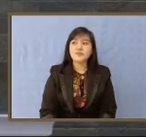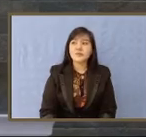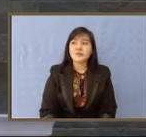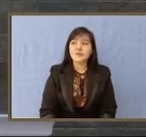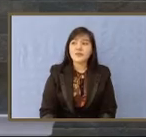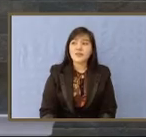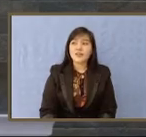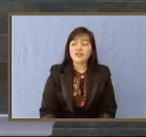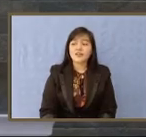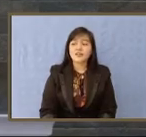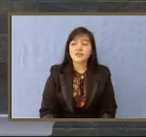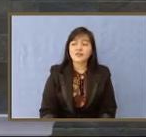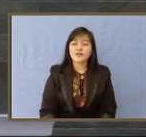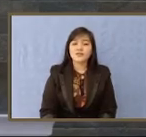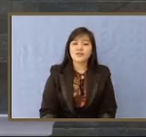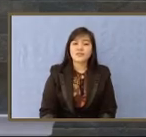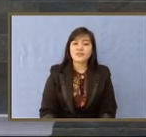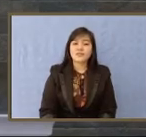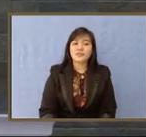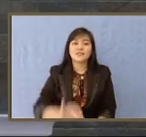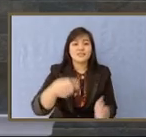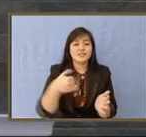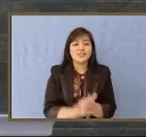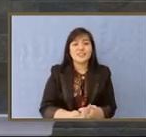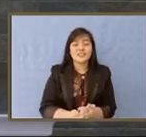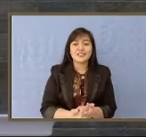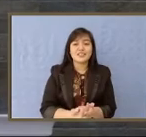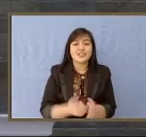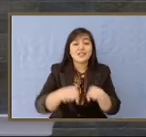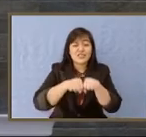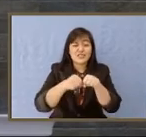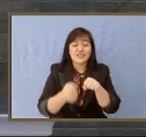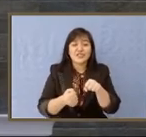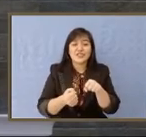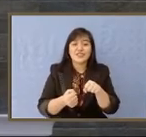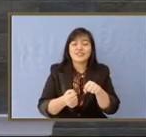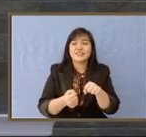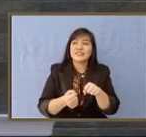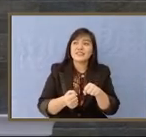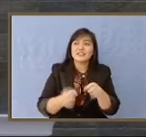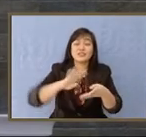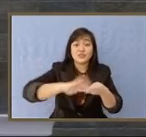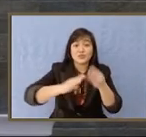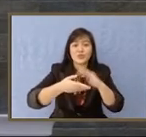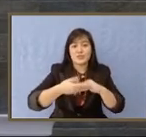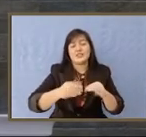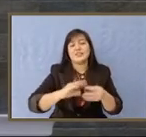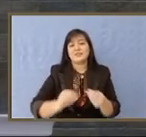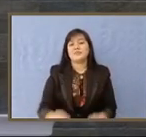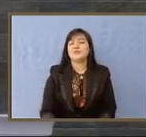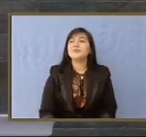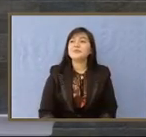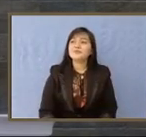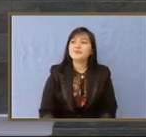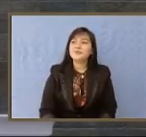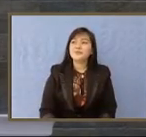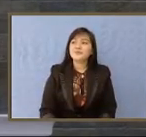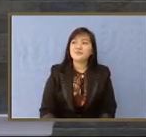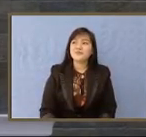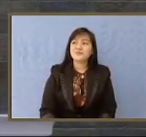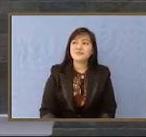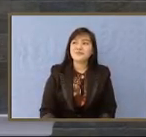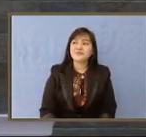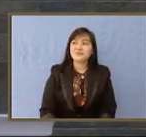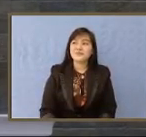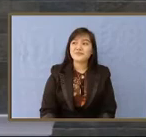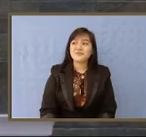ilang piraso lang ng pahina o ng papel ng Biblia nyo na sasakop dyan yung Book of Ruth. Eh, maliban lang kung naka super duper